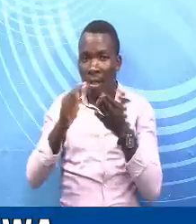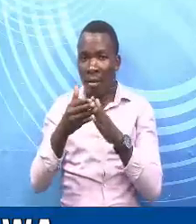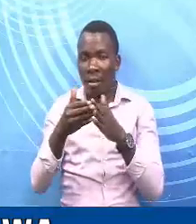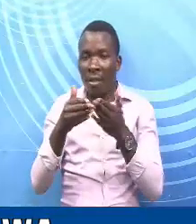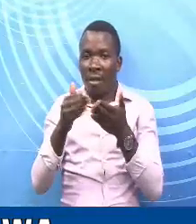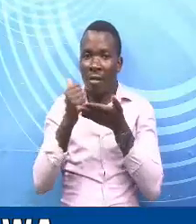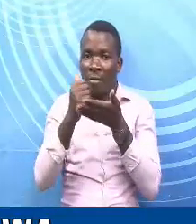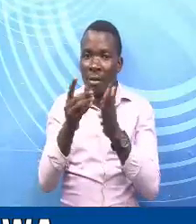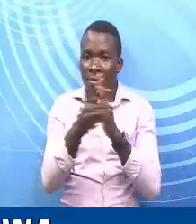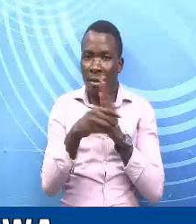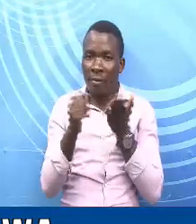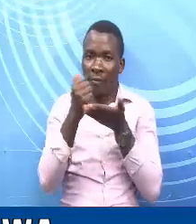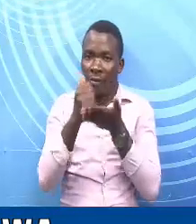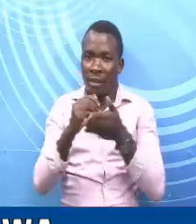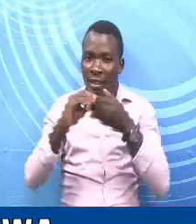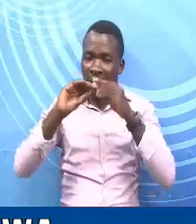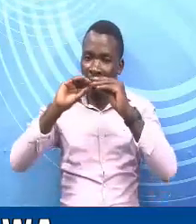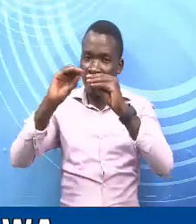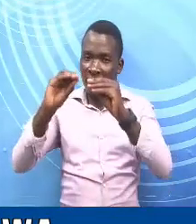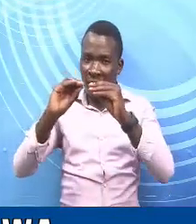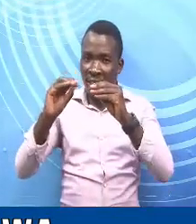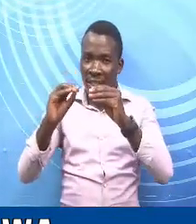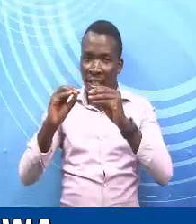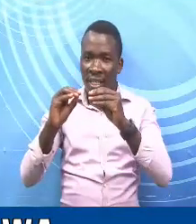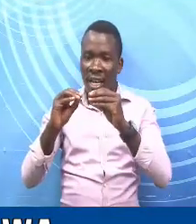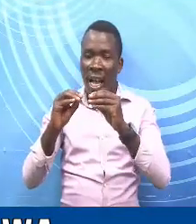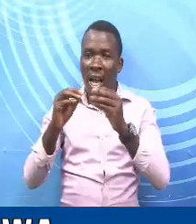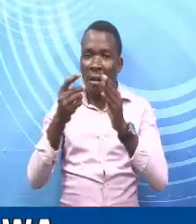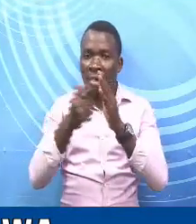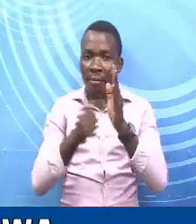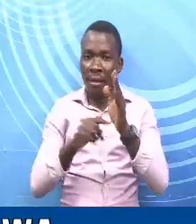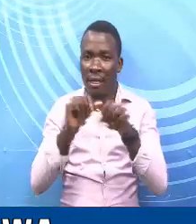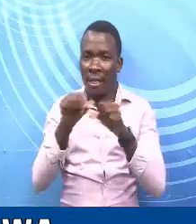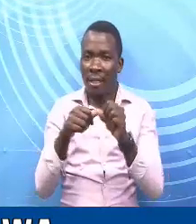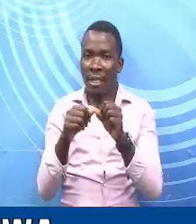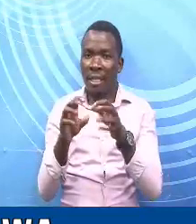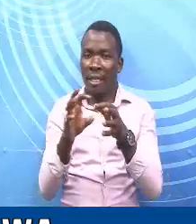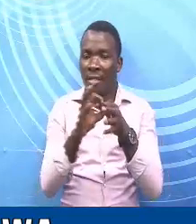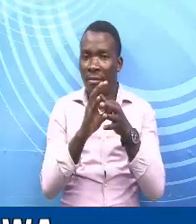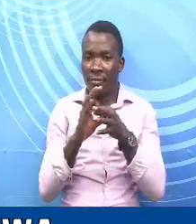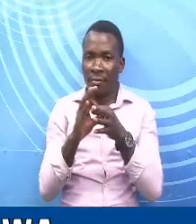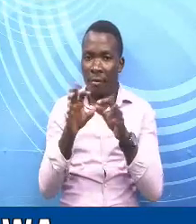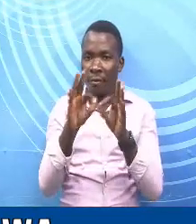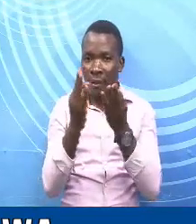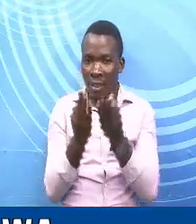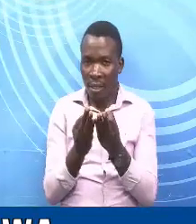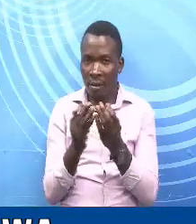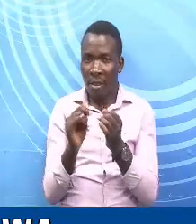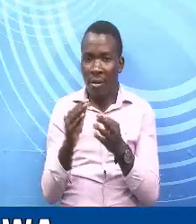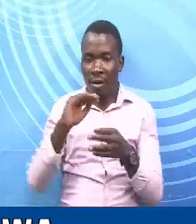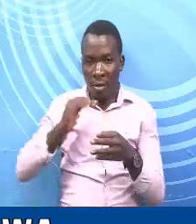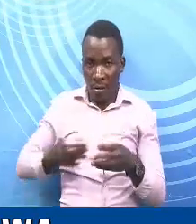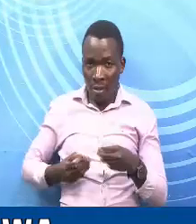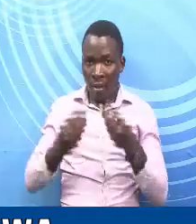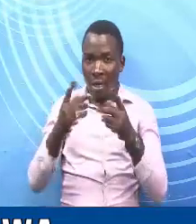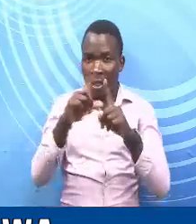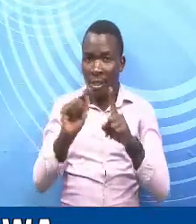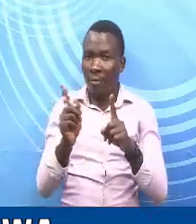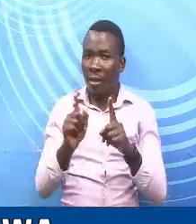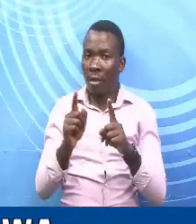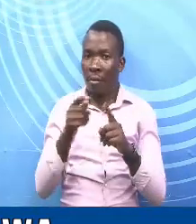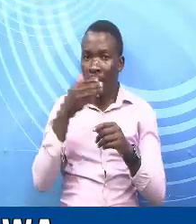ku bijyanye n'ihame ry'uburinganire ndetse n'ubwuzuzanye mu miryango kuko ngo kuba abagore barahawe ijambo bitavuze kwigaranzura ku bagabo tubafasha mu